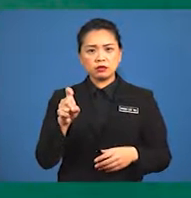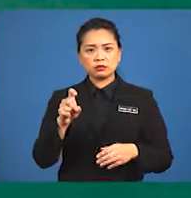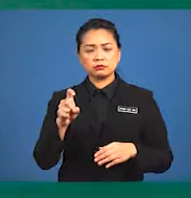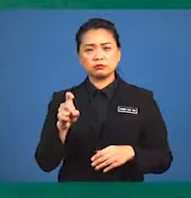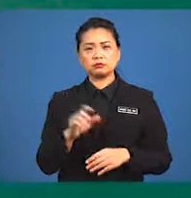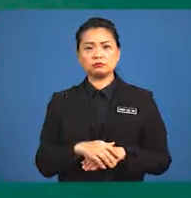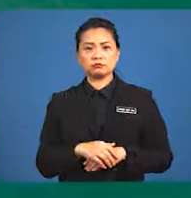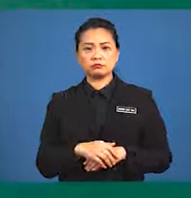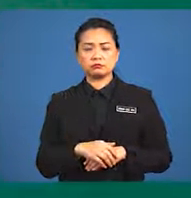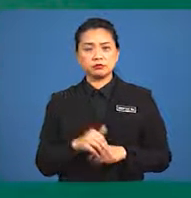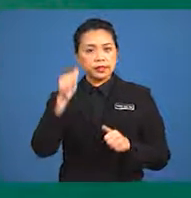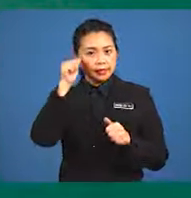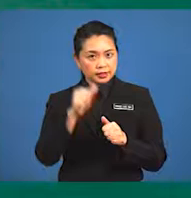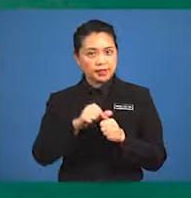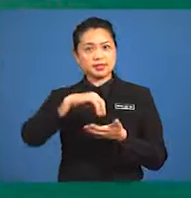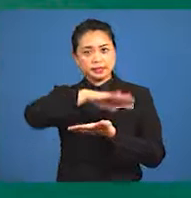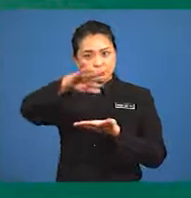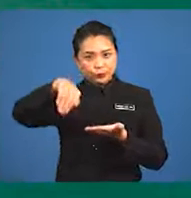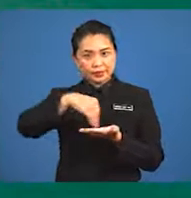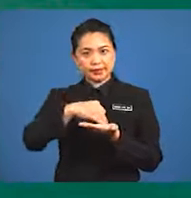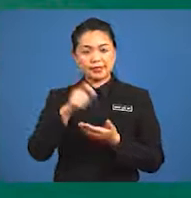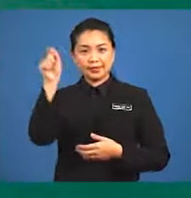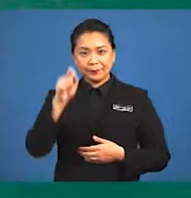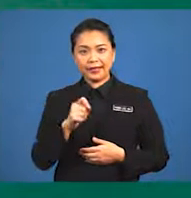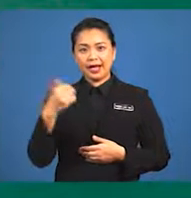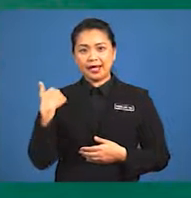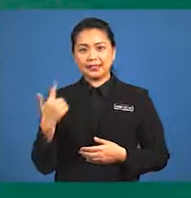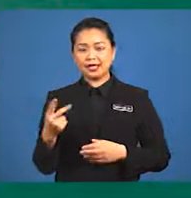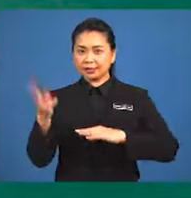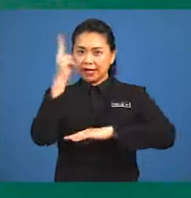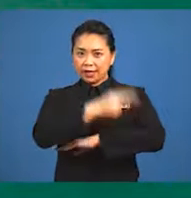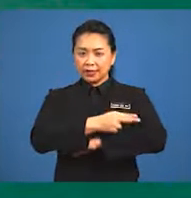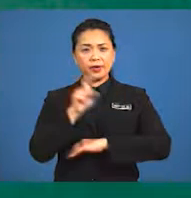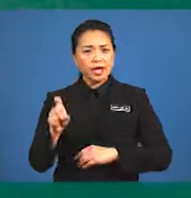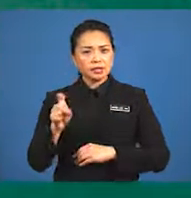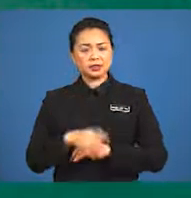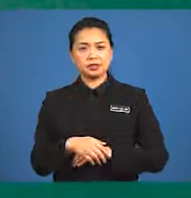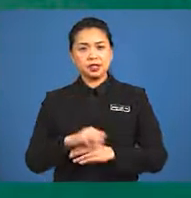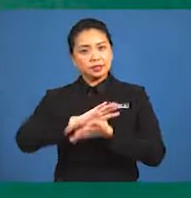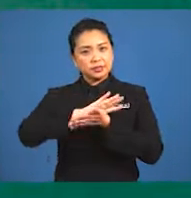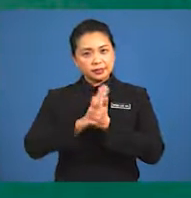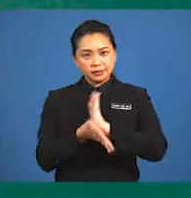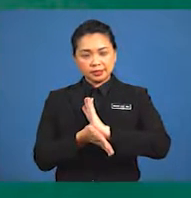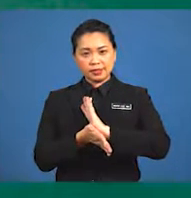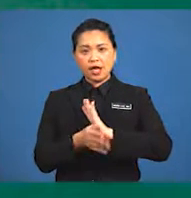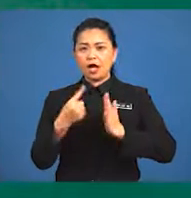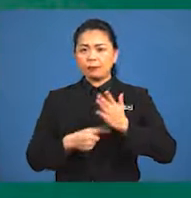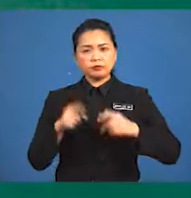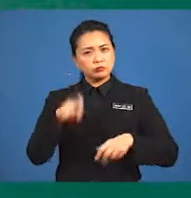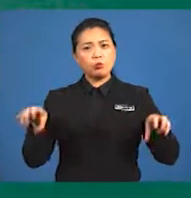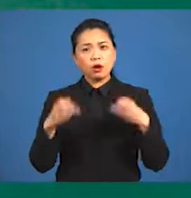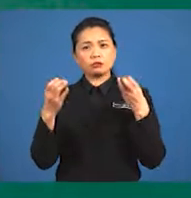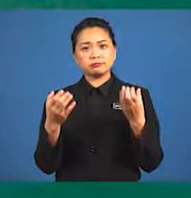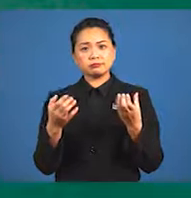tersebut. Ingat semua, kamiran kita adalah terhadap X. Maka, apa yang perlu kita